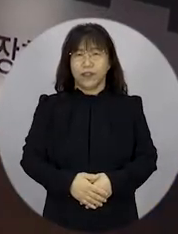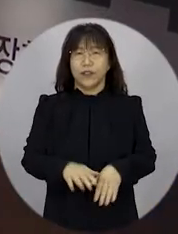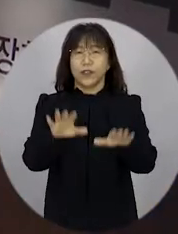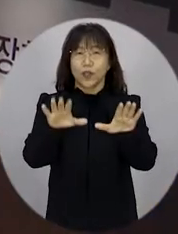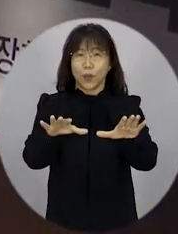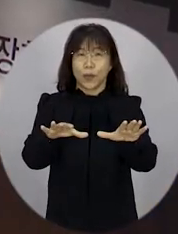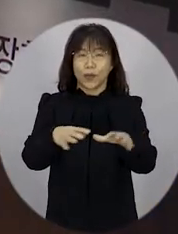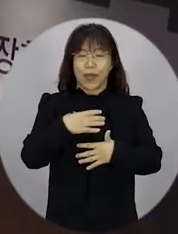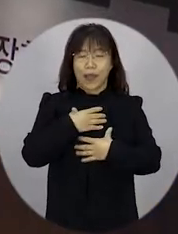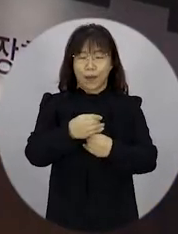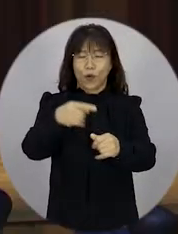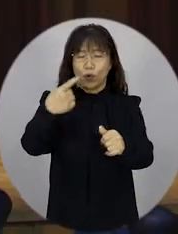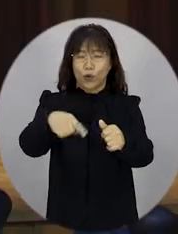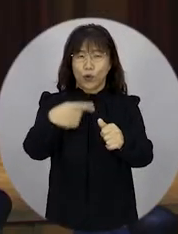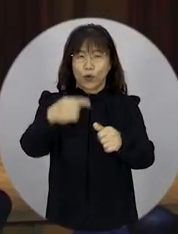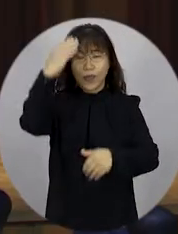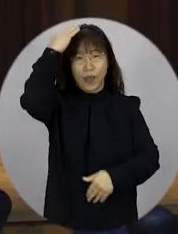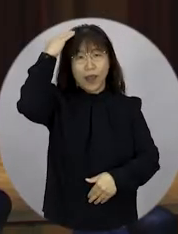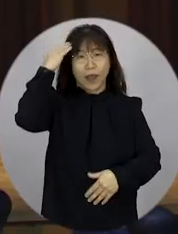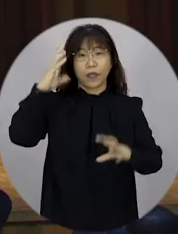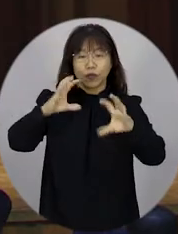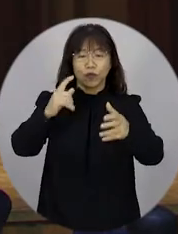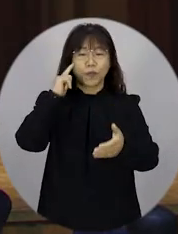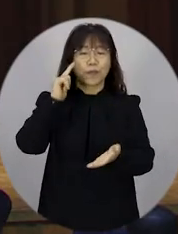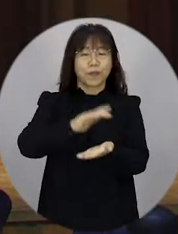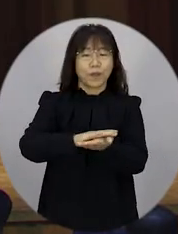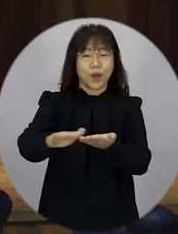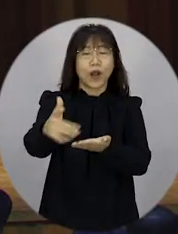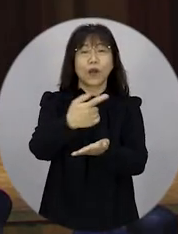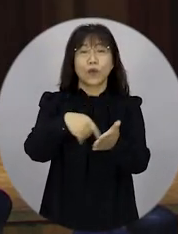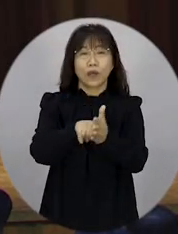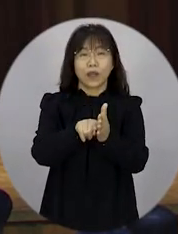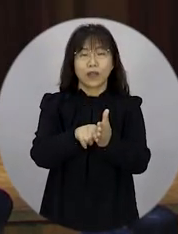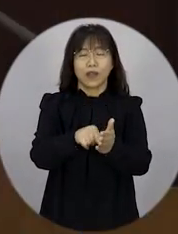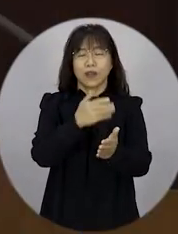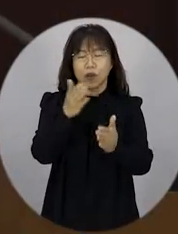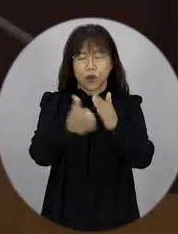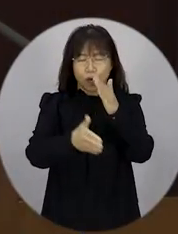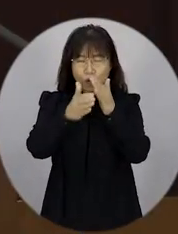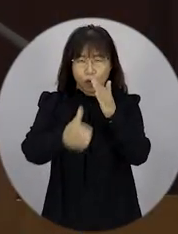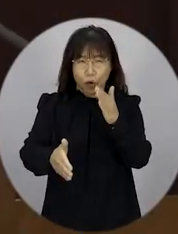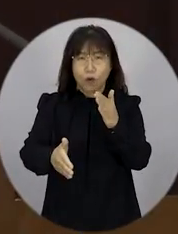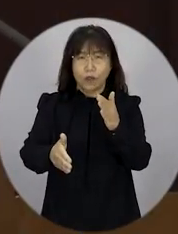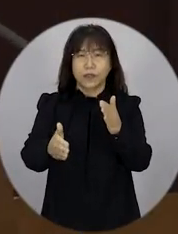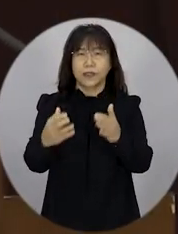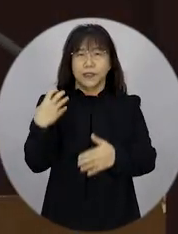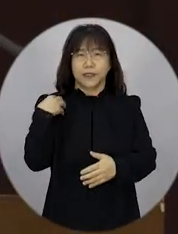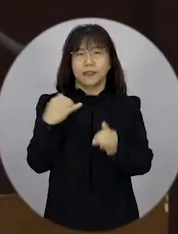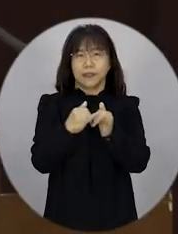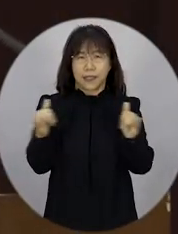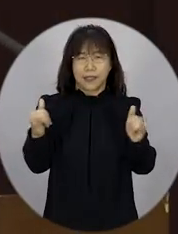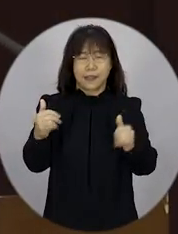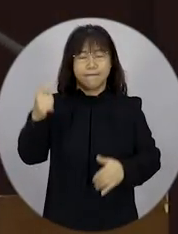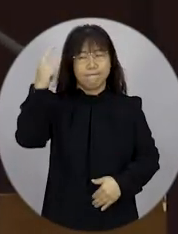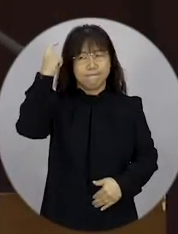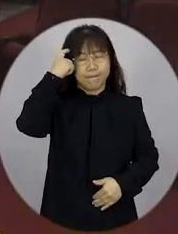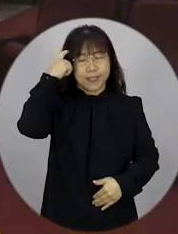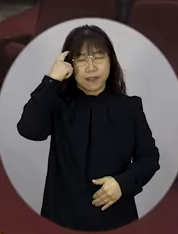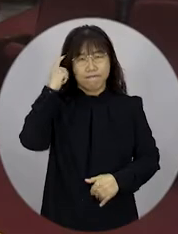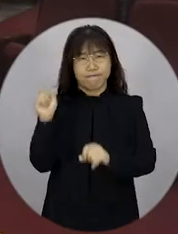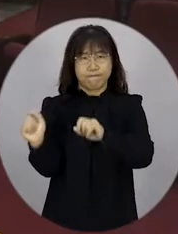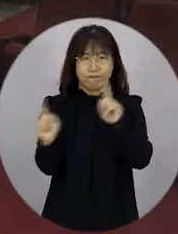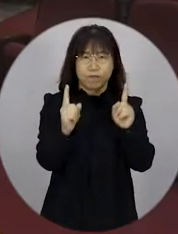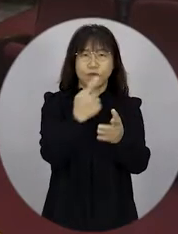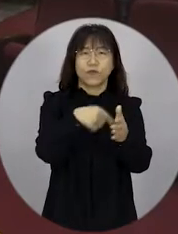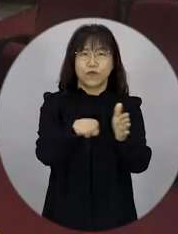2022년 공직자 안보 교육은 한반도 평화를 위한 국가행정의 중추인 공직자들의 책임의식 함양과 국가 간 정립을